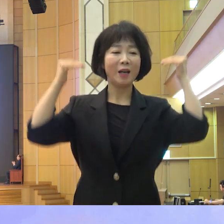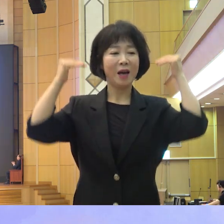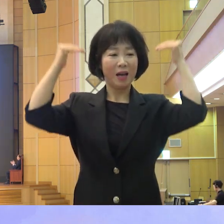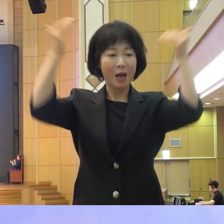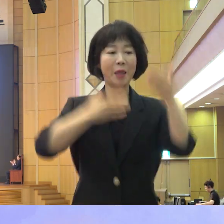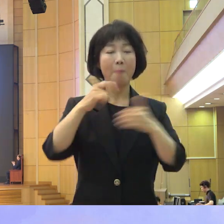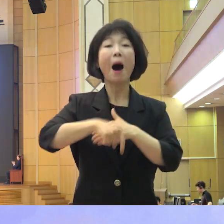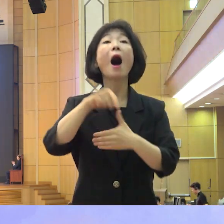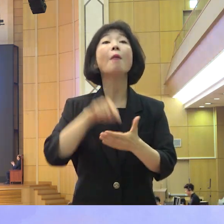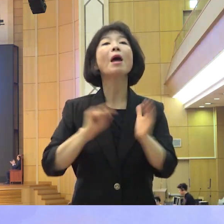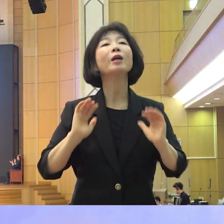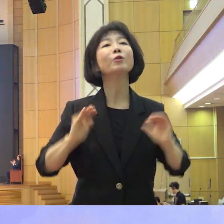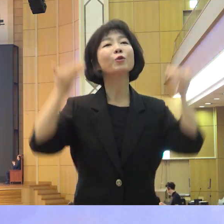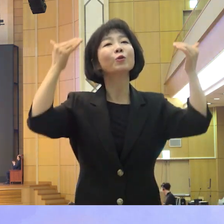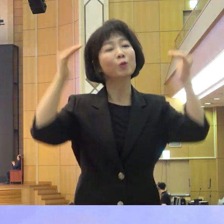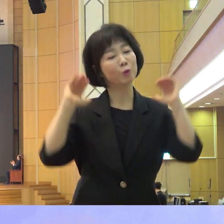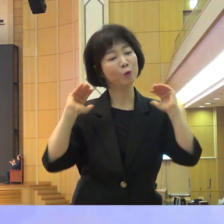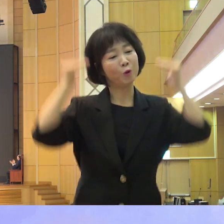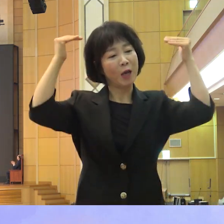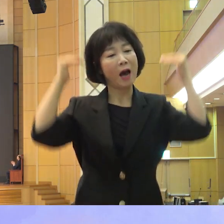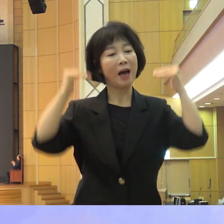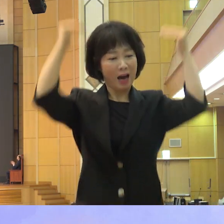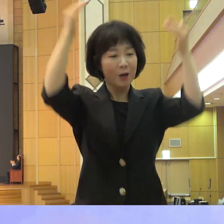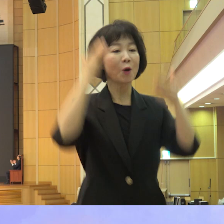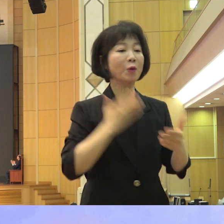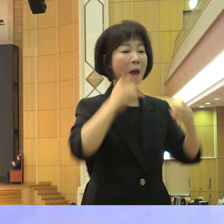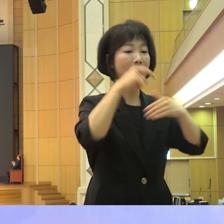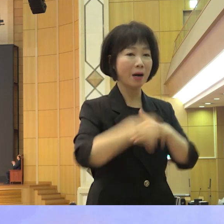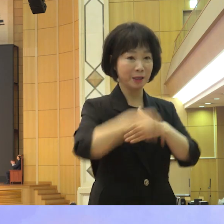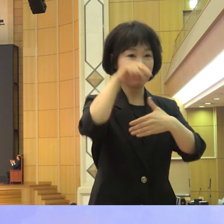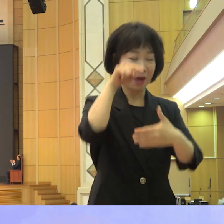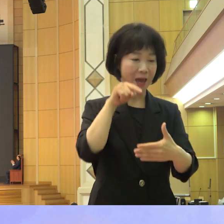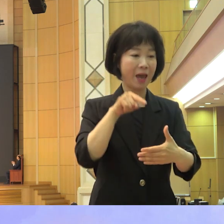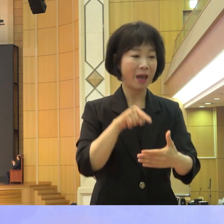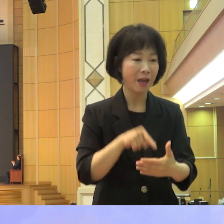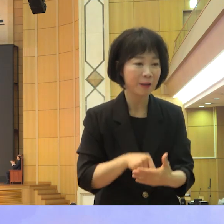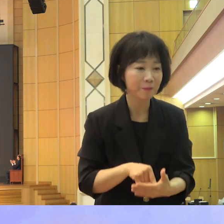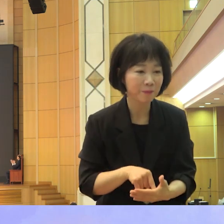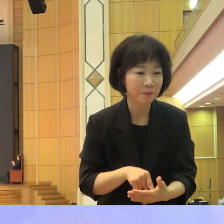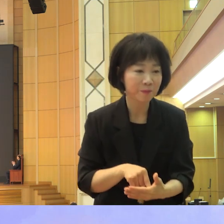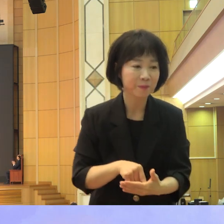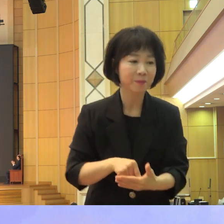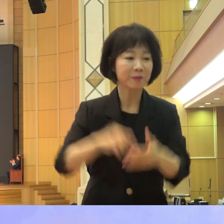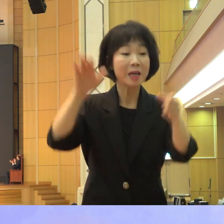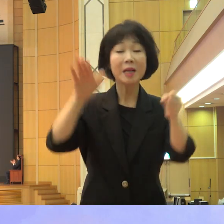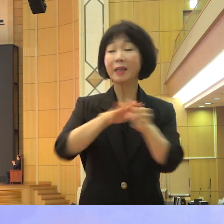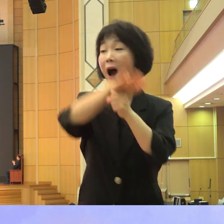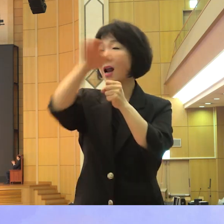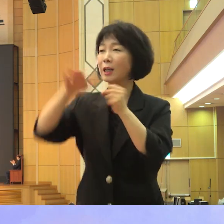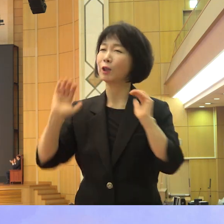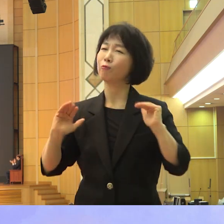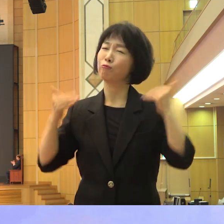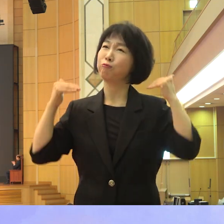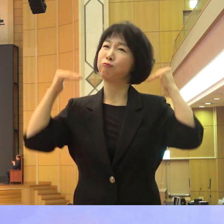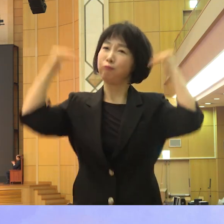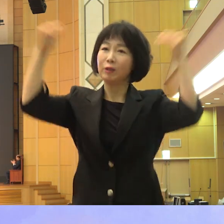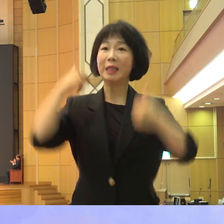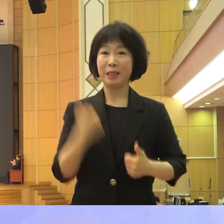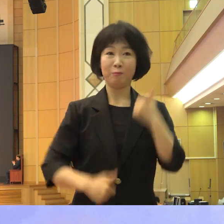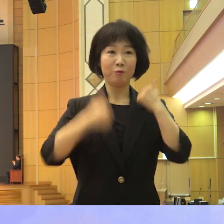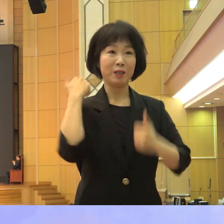내 마음에 쑥쑥 자라요 내 마음에 사랑이